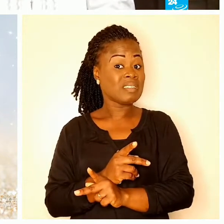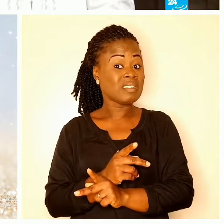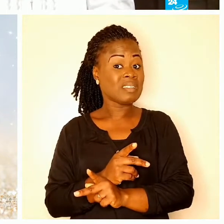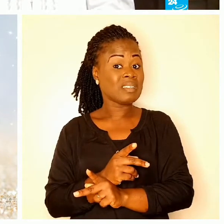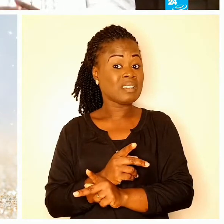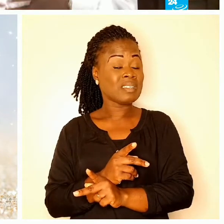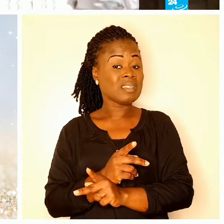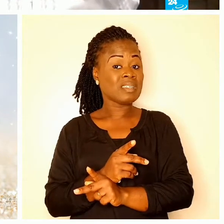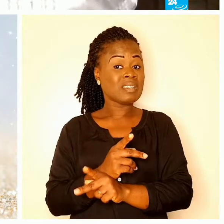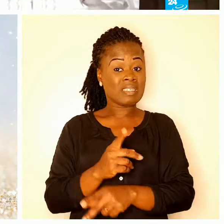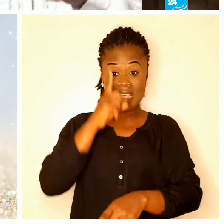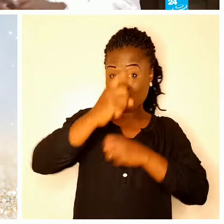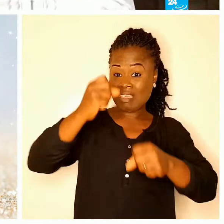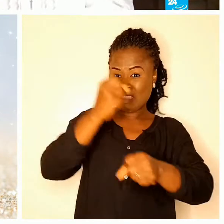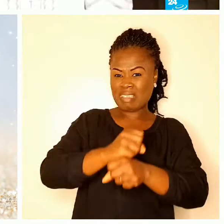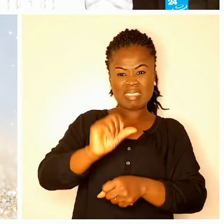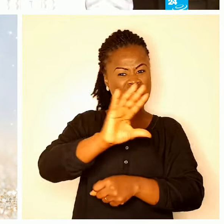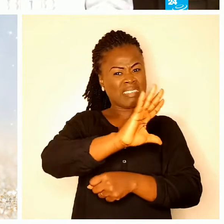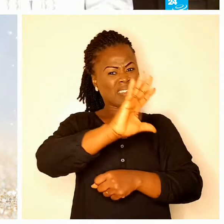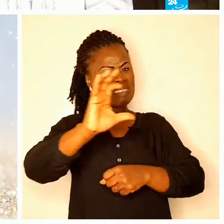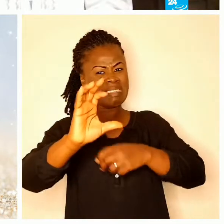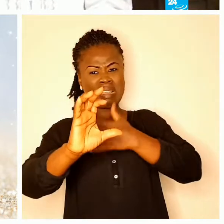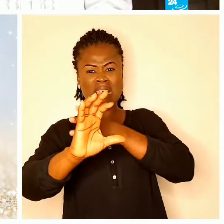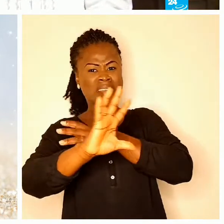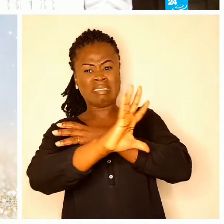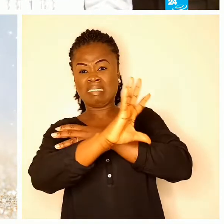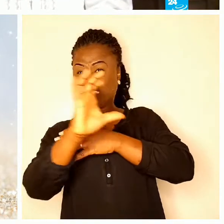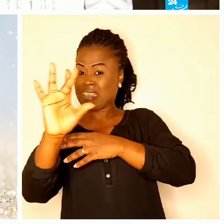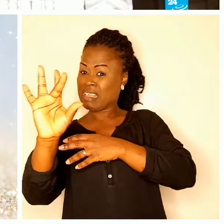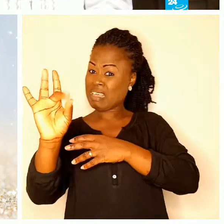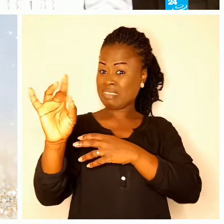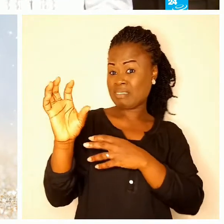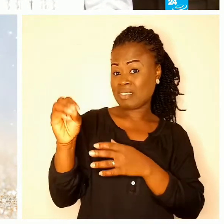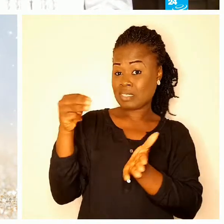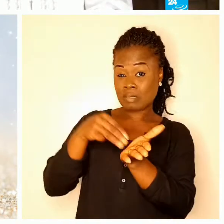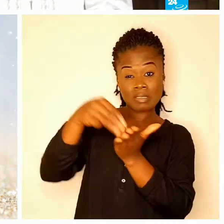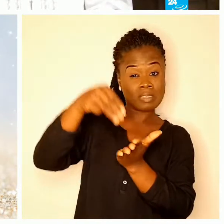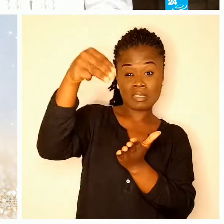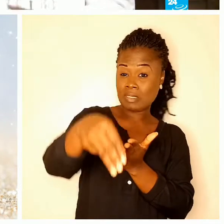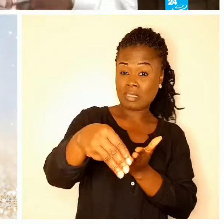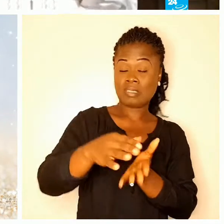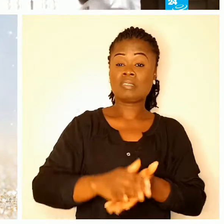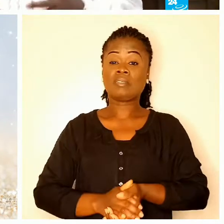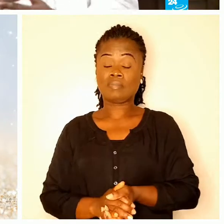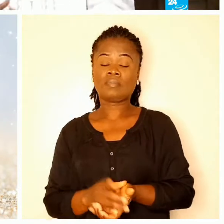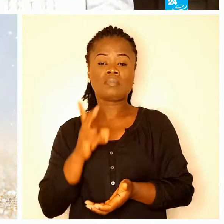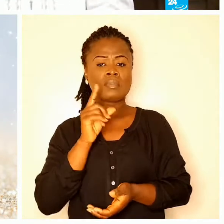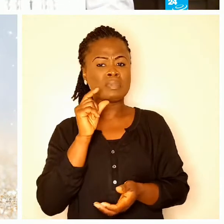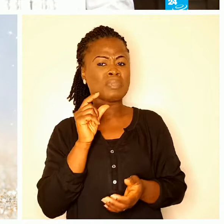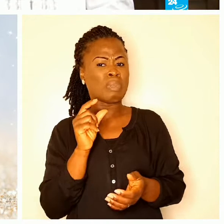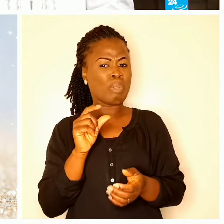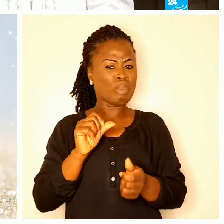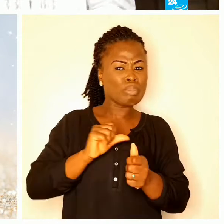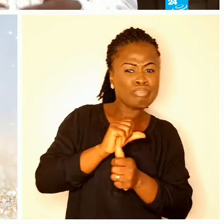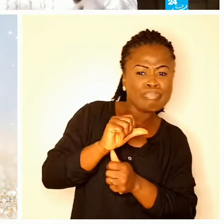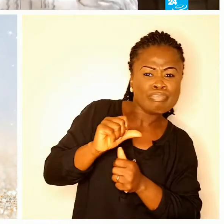le Sénégal à peu près 500 à 580 milliards de francs CFA. C'est un peu moins donc d'1 milliard